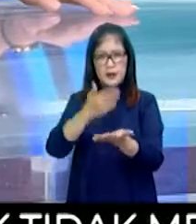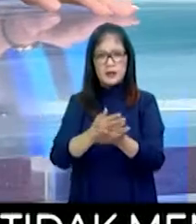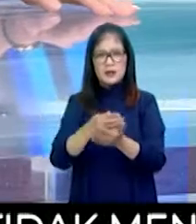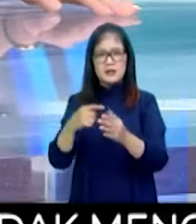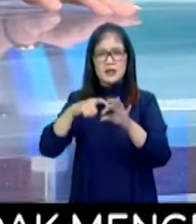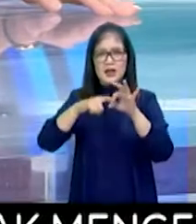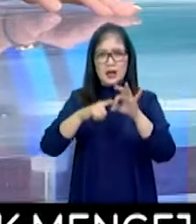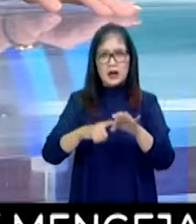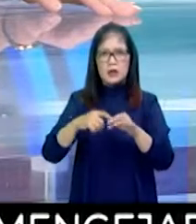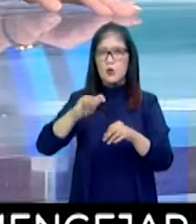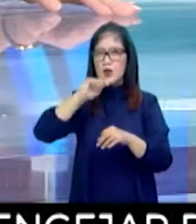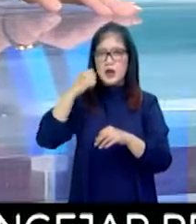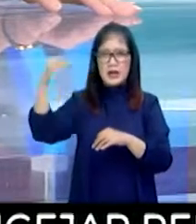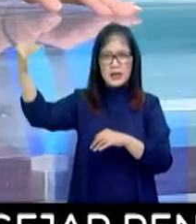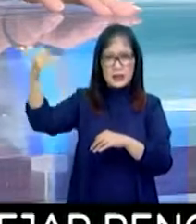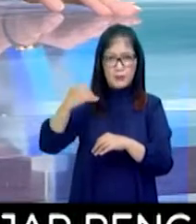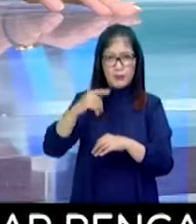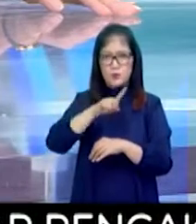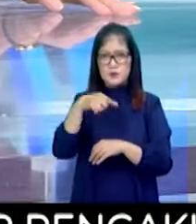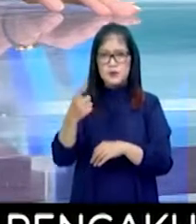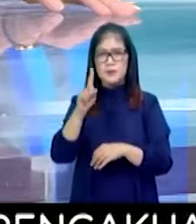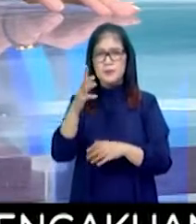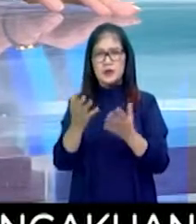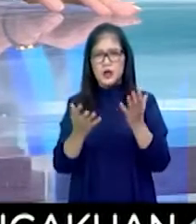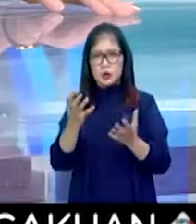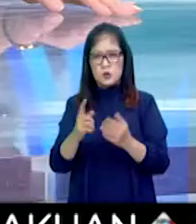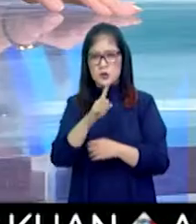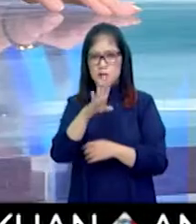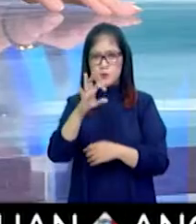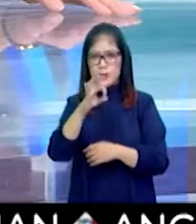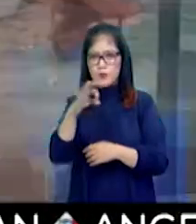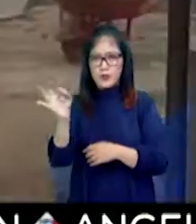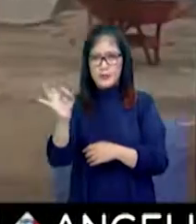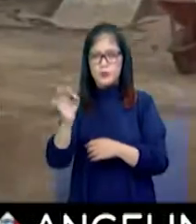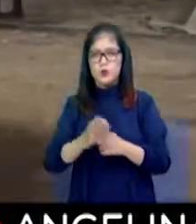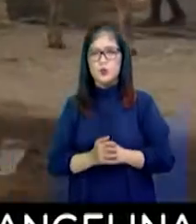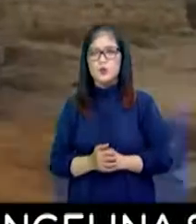terus melonjak, mencapai Rp170.000 per kilogram.